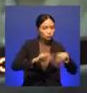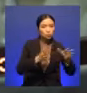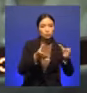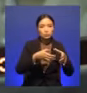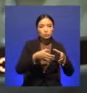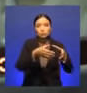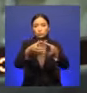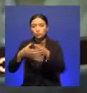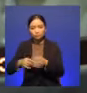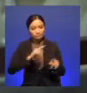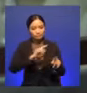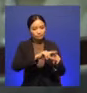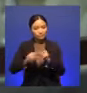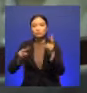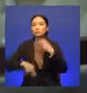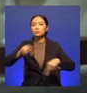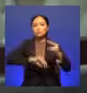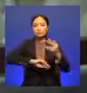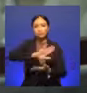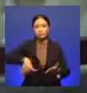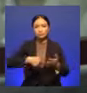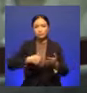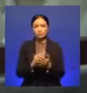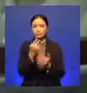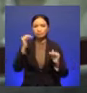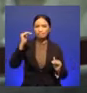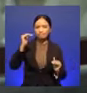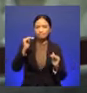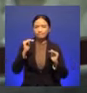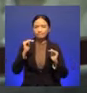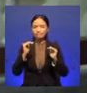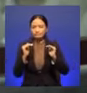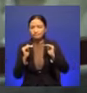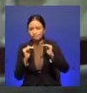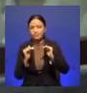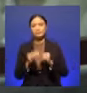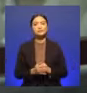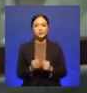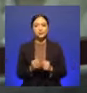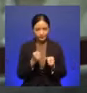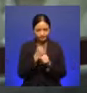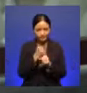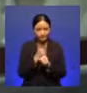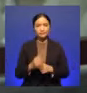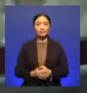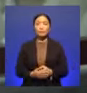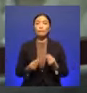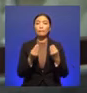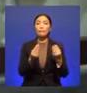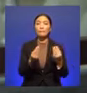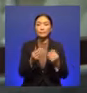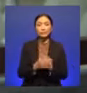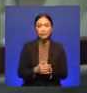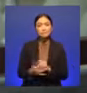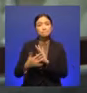โลกที่เปลี่ยนไปข้างหน้าด้วยนะครับที่จะให้ช่องว่างเหล่านี้แคบลงมากกว่าจะมากขึ้นให้โลกดิจิทัล